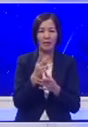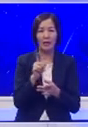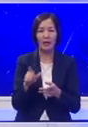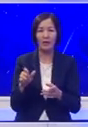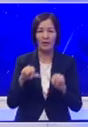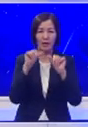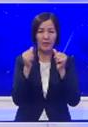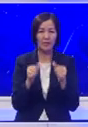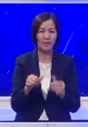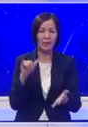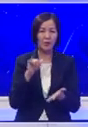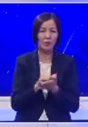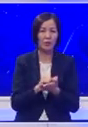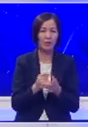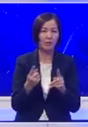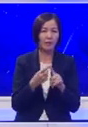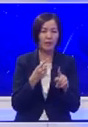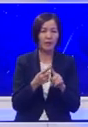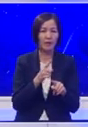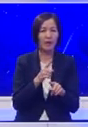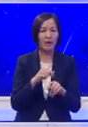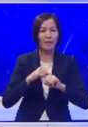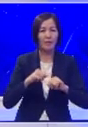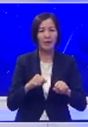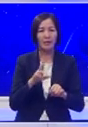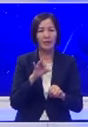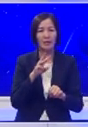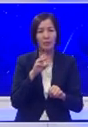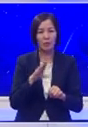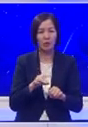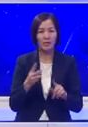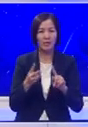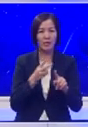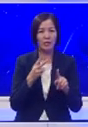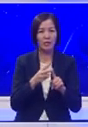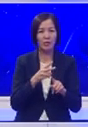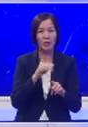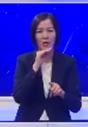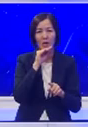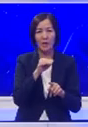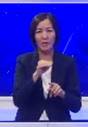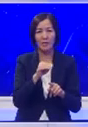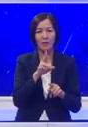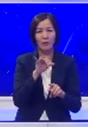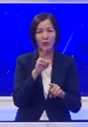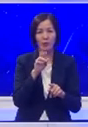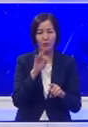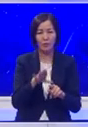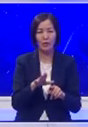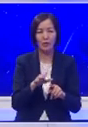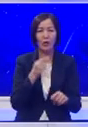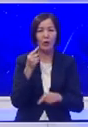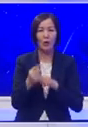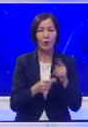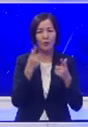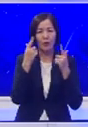орнатты. Алғашқысы Кеңес одағының батыры Есмұрат Сиқымовқа, екінші мүсін академик Жүрінбек Сыдықовтікі. Ұрпақ біліп тағзым ете